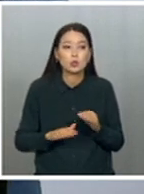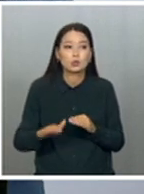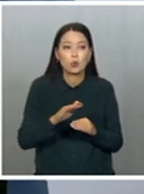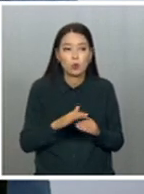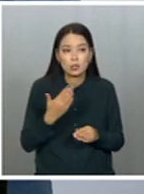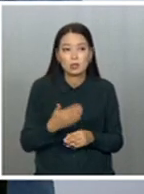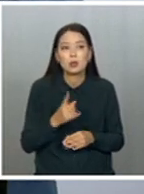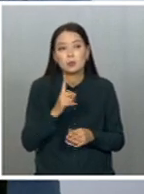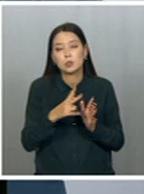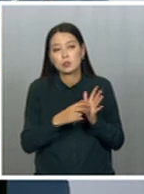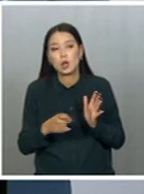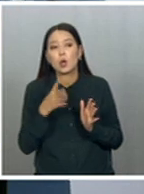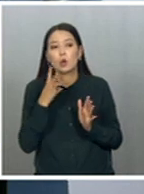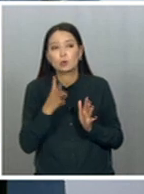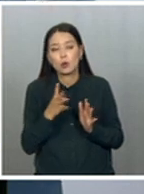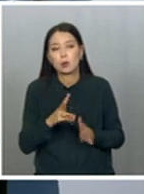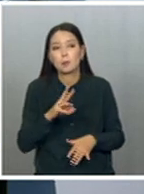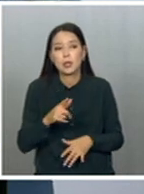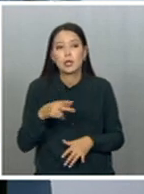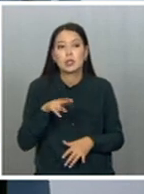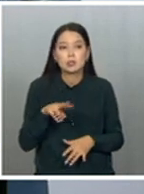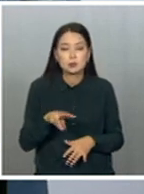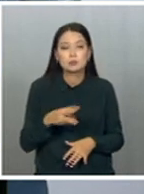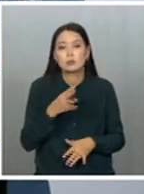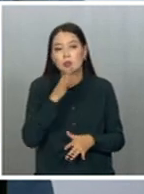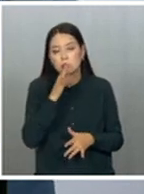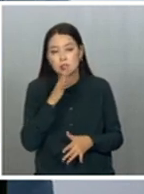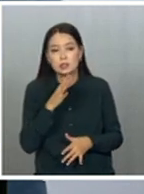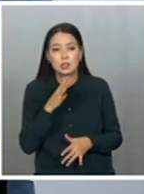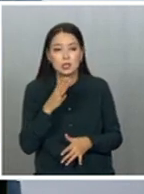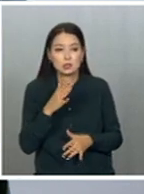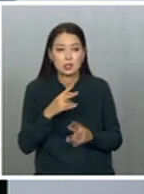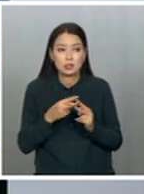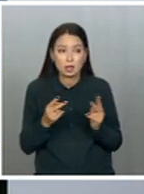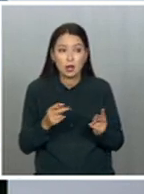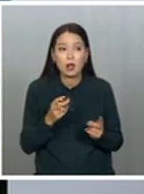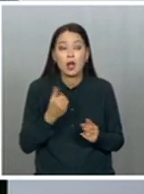1804000 миллиграмм дециметр квадраттың сағатқа көбейтіндісіне тең. Ал